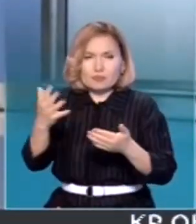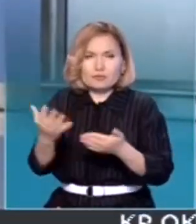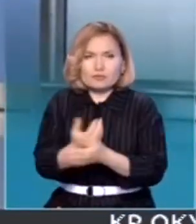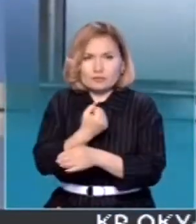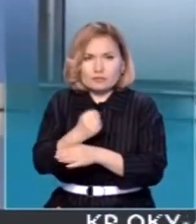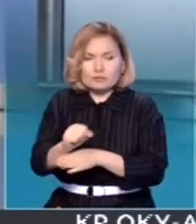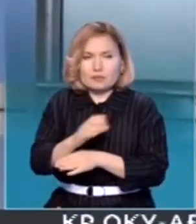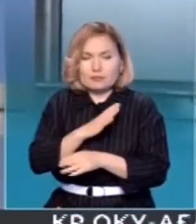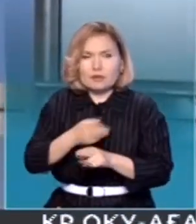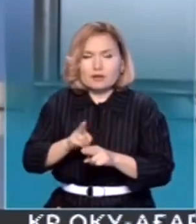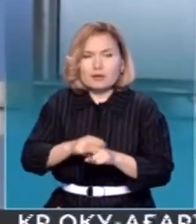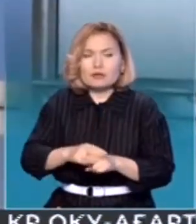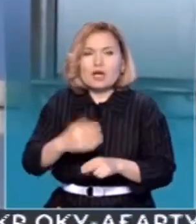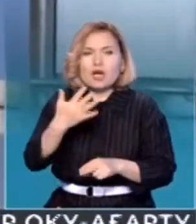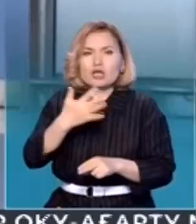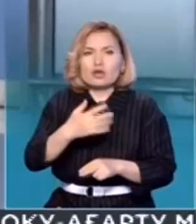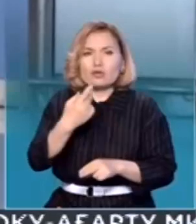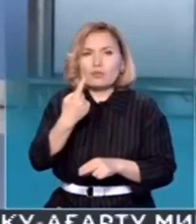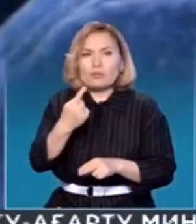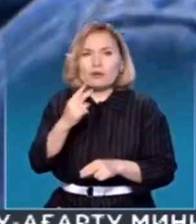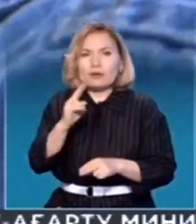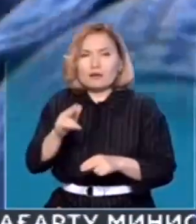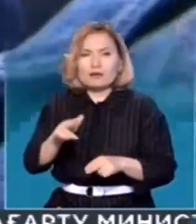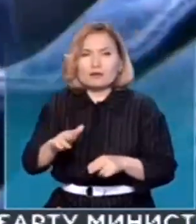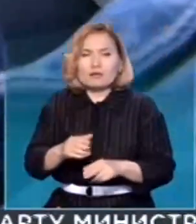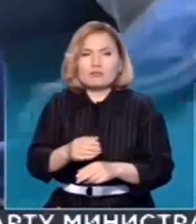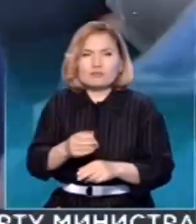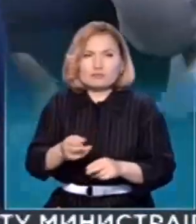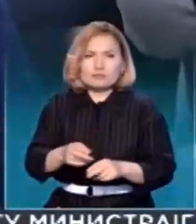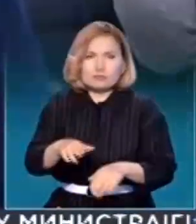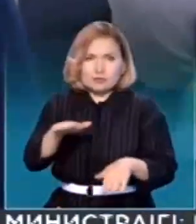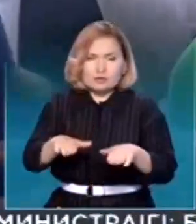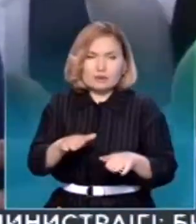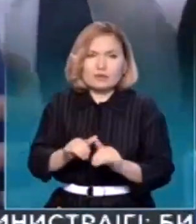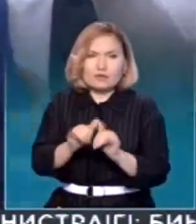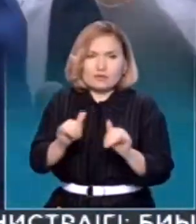бар. Алла қаласа, сол жоспарларымыз бар.